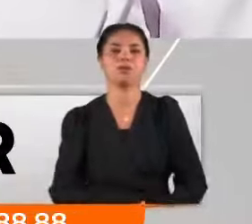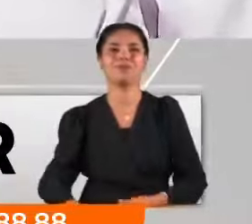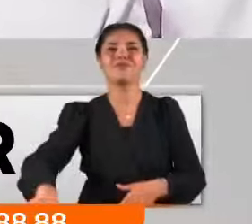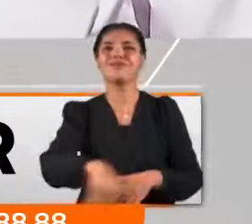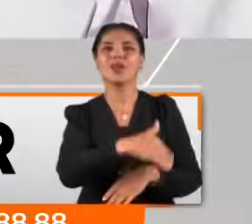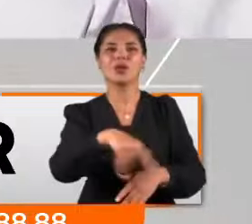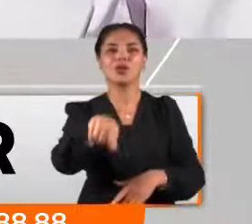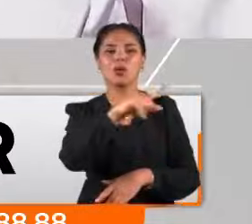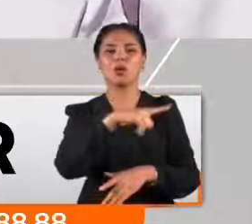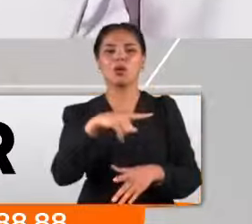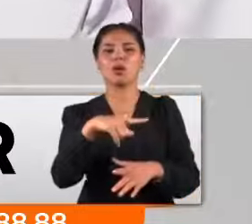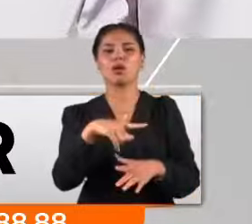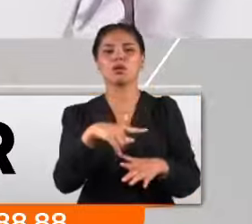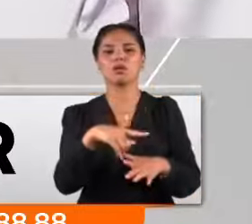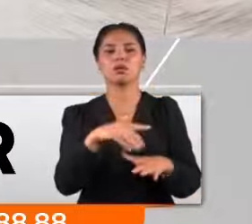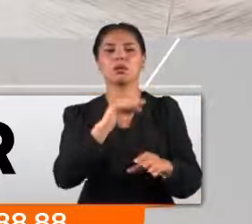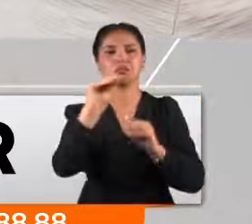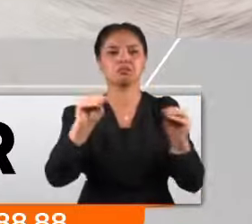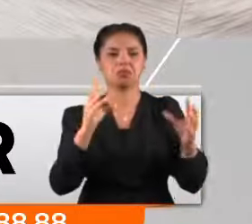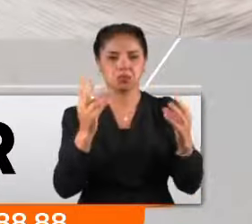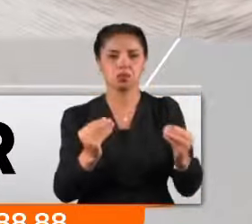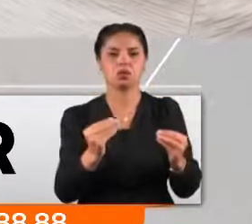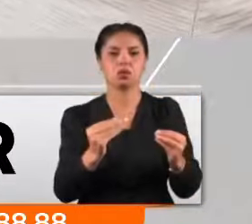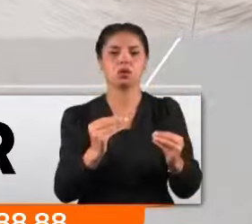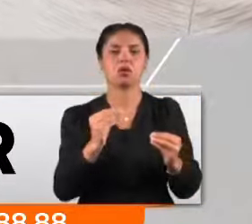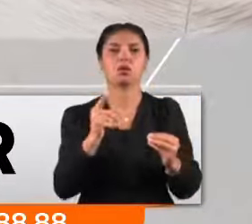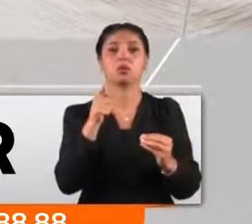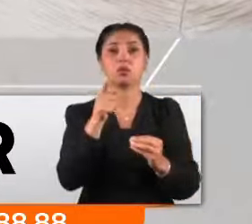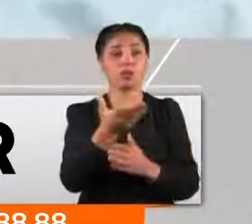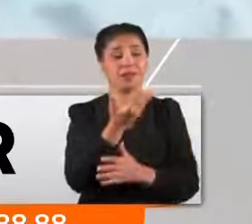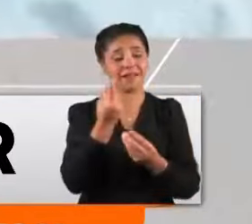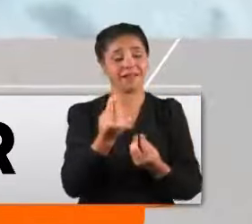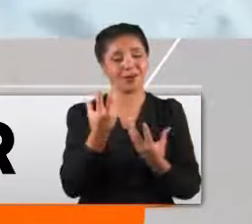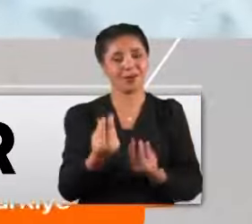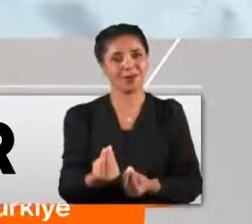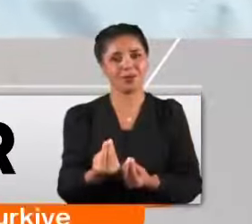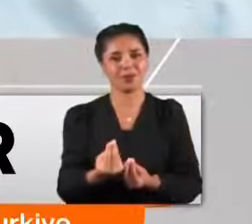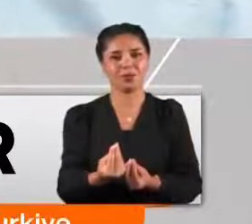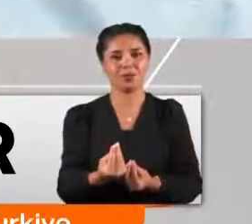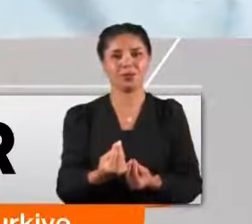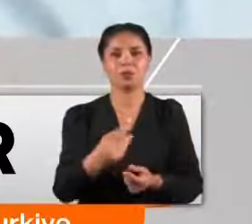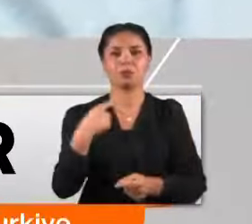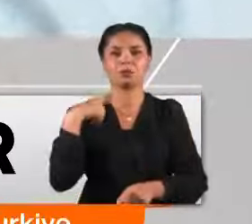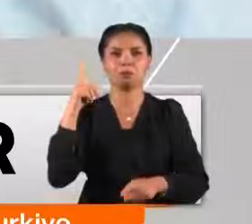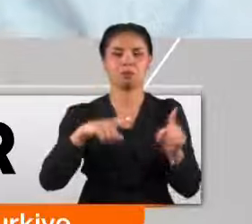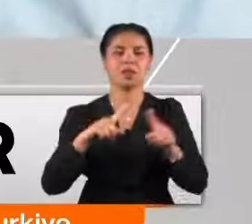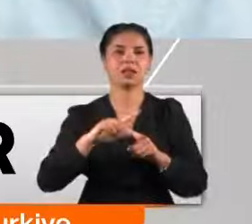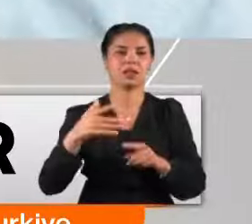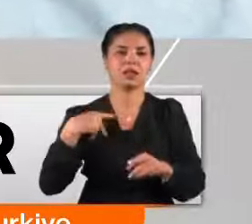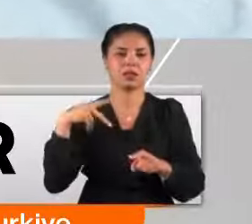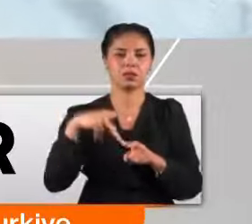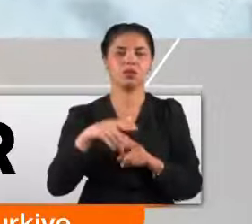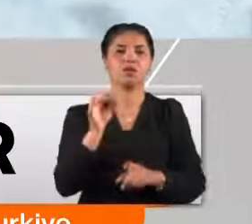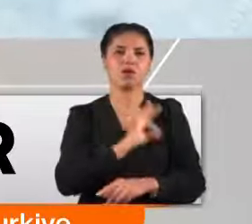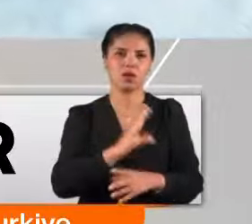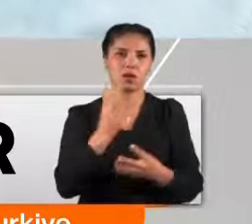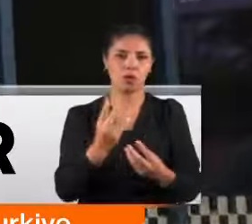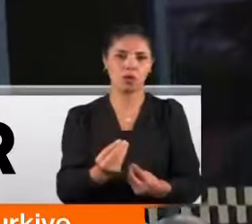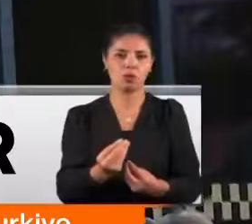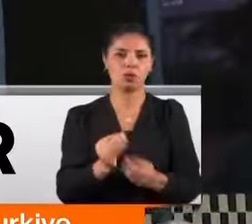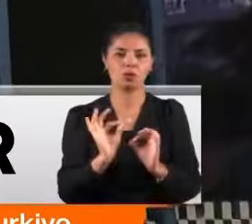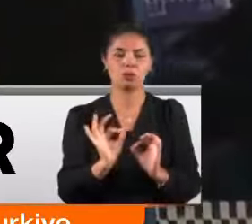sokaklarda buton konulursa geçer. Olmaz mı? Daha iyi olur. Arada sırada da taksi kullanıyorum tabii. Vallahi bence faydası olur tabii